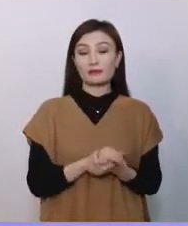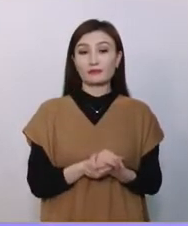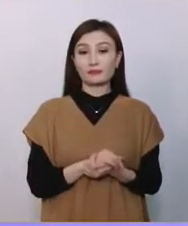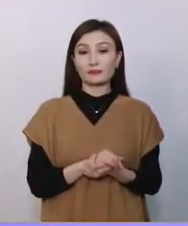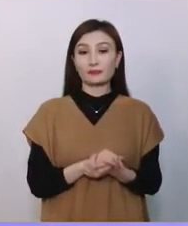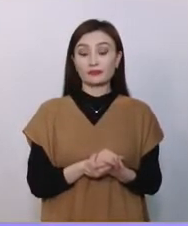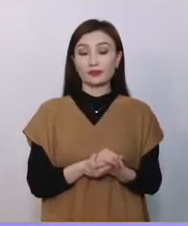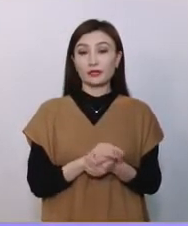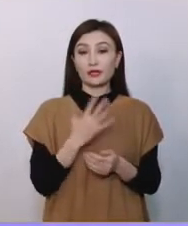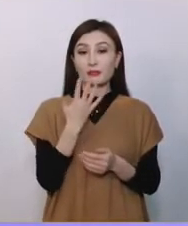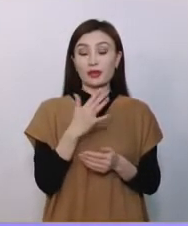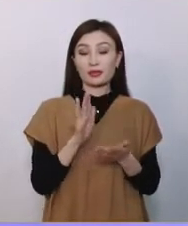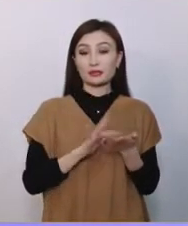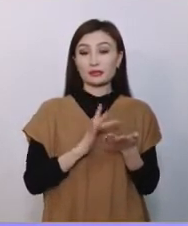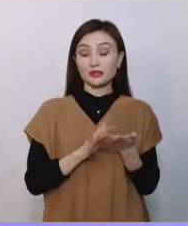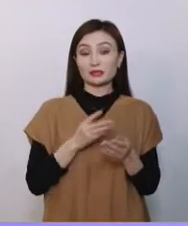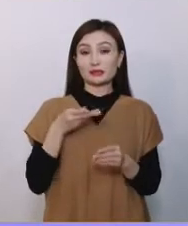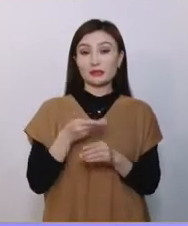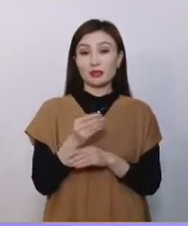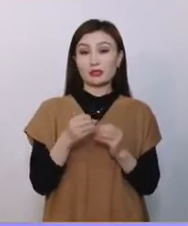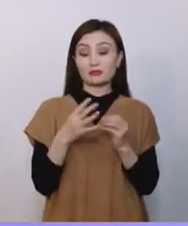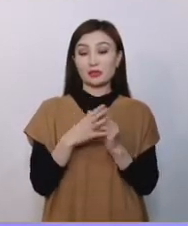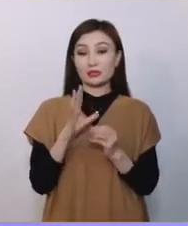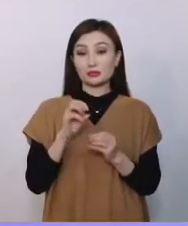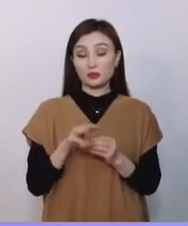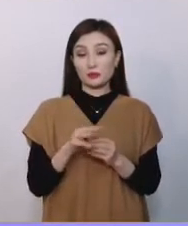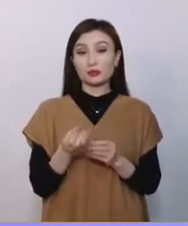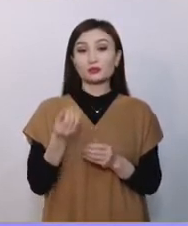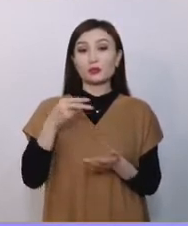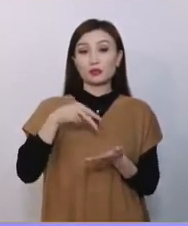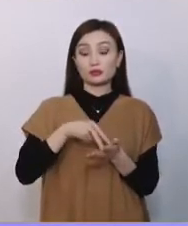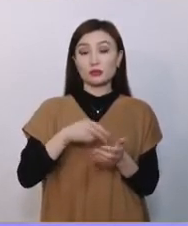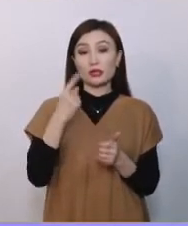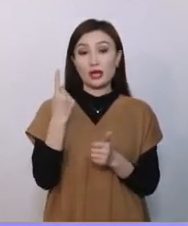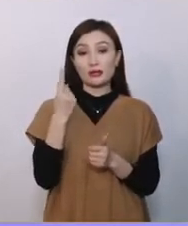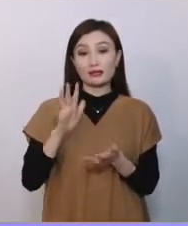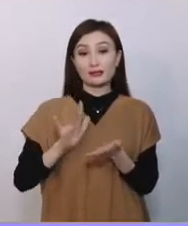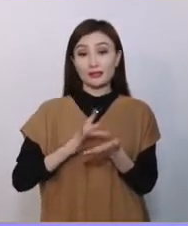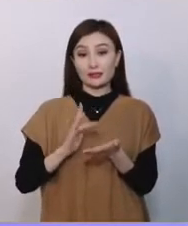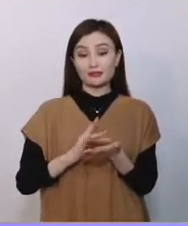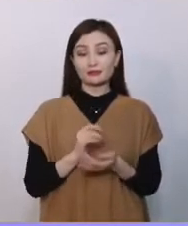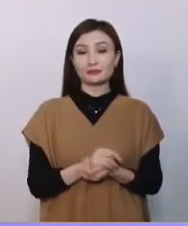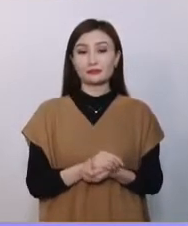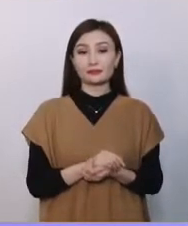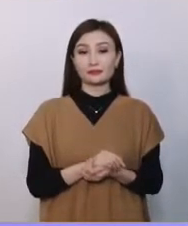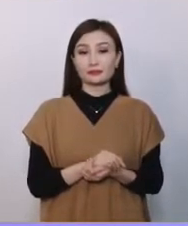за 5 тетради заплатили 15 сумов сколько стоит одна тетрадь